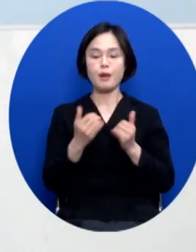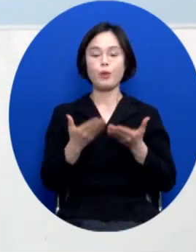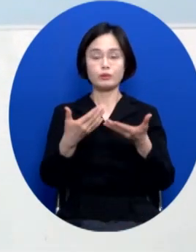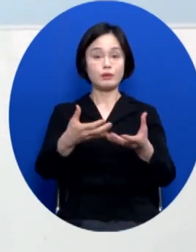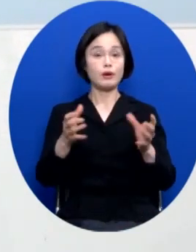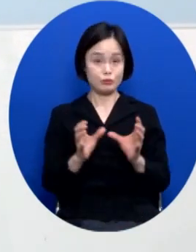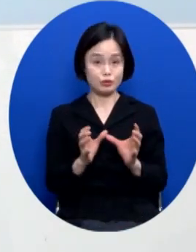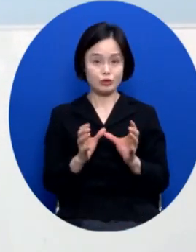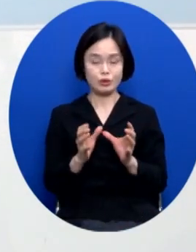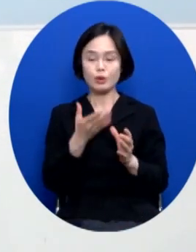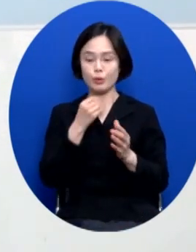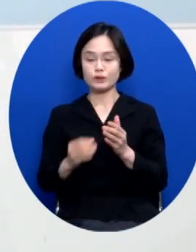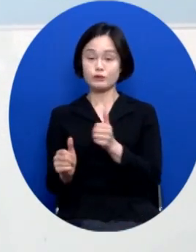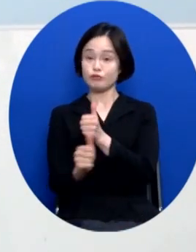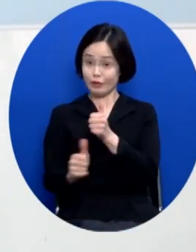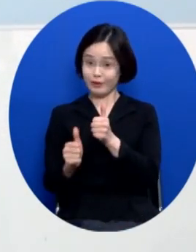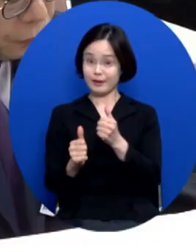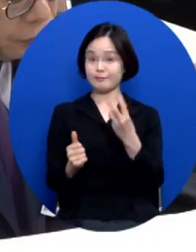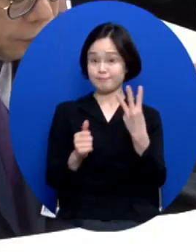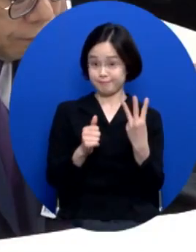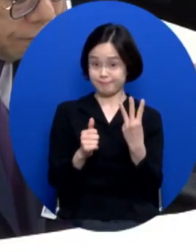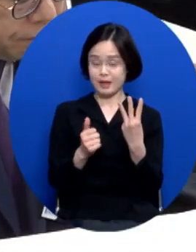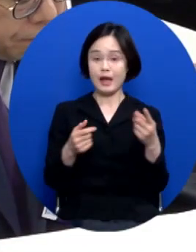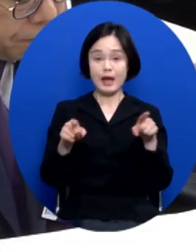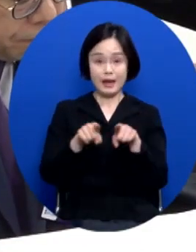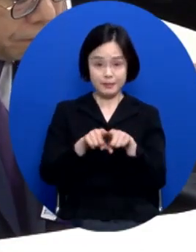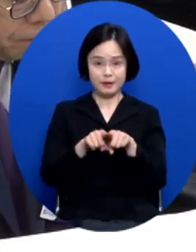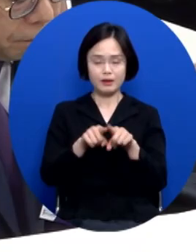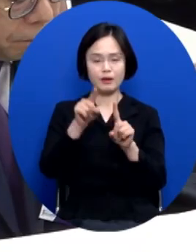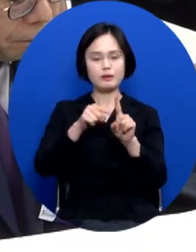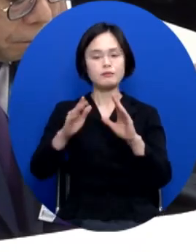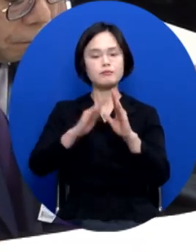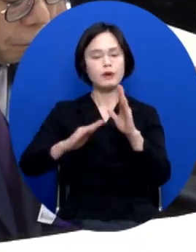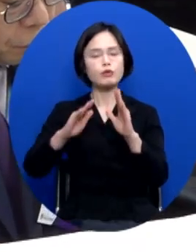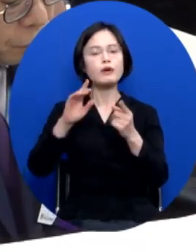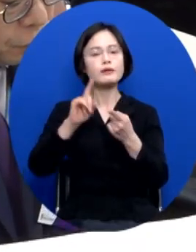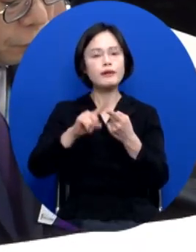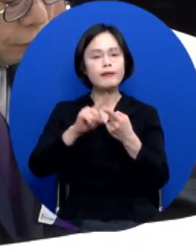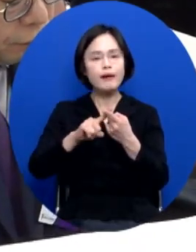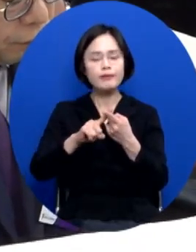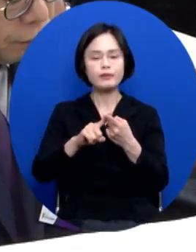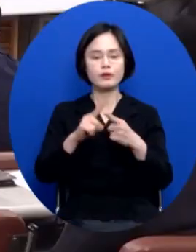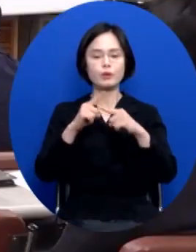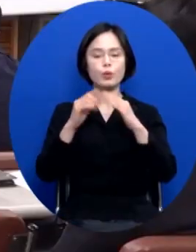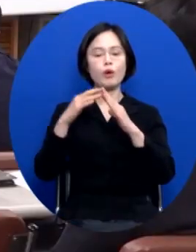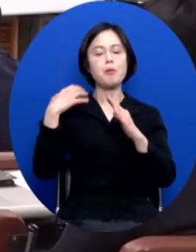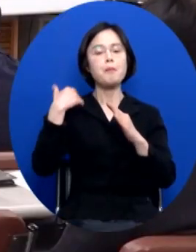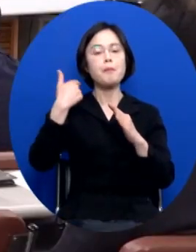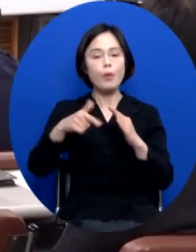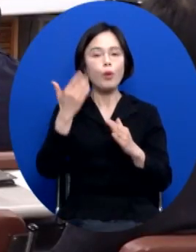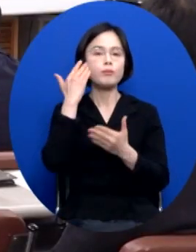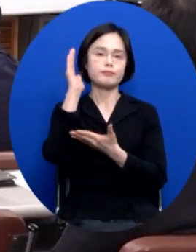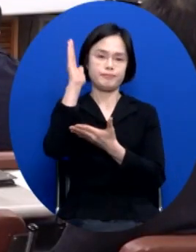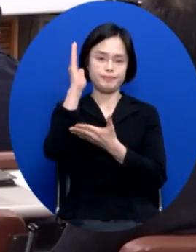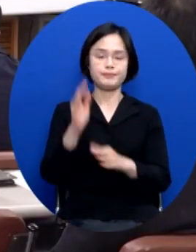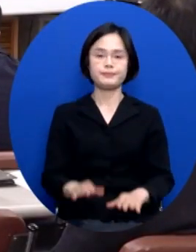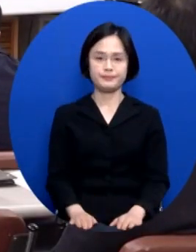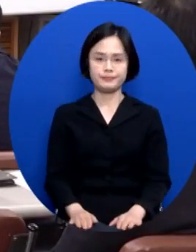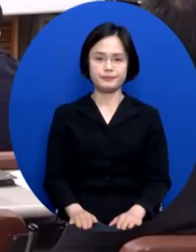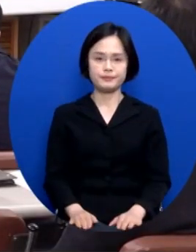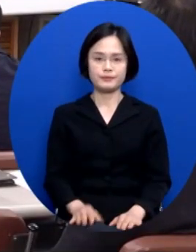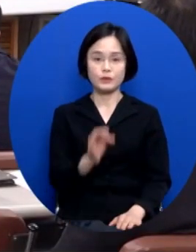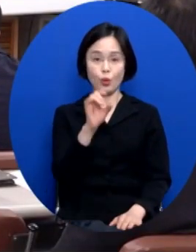1인가구 교회의 사회적 책임과 사역 방안을 주제로 세미나를 열었습니다 행사에서 사단법인 오